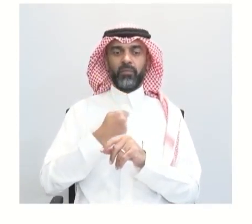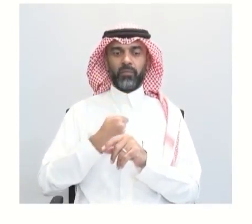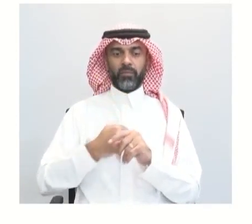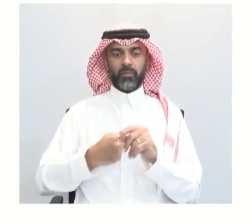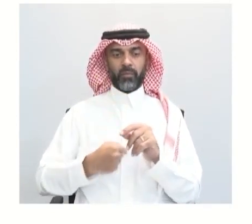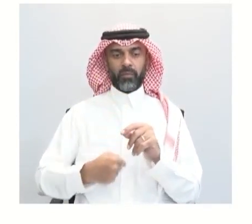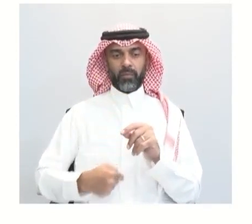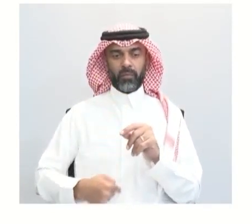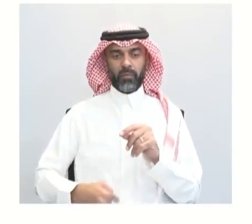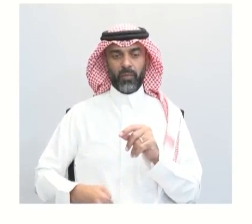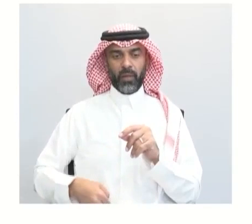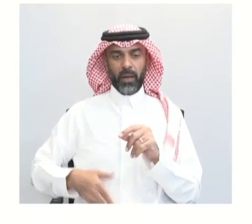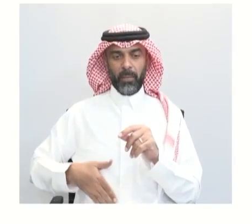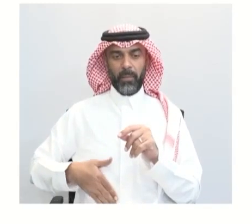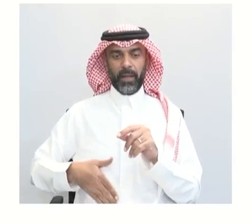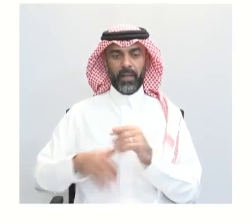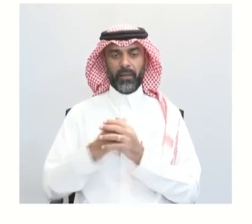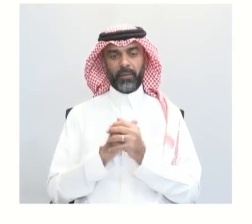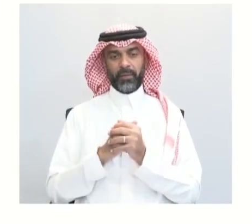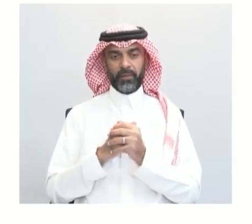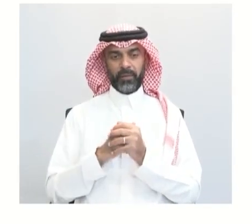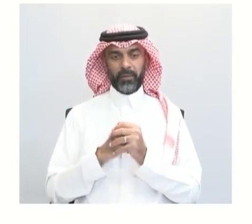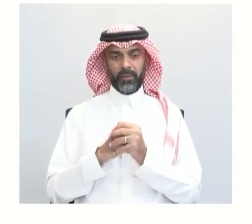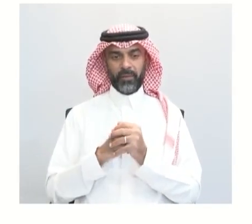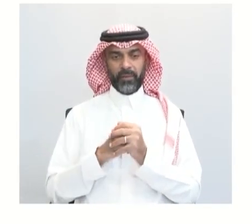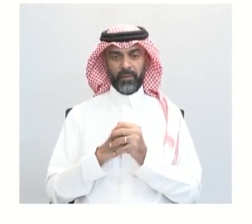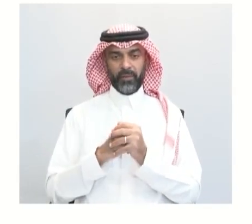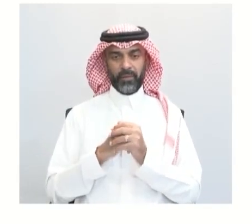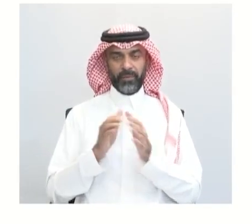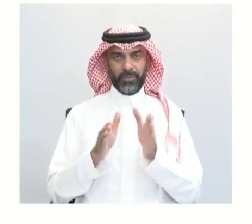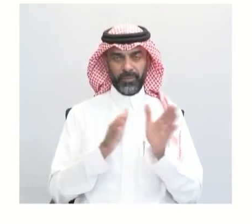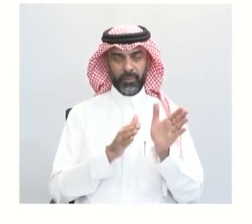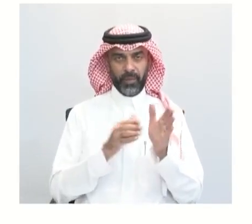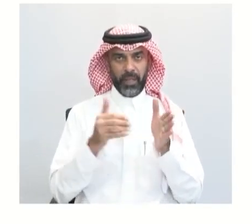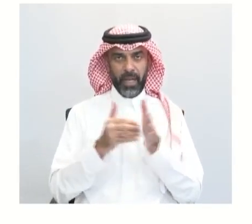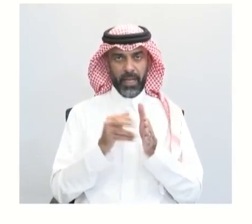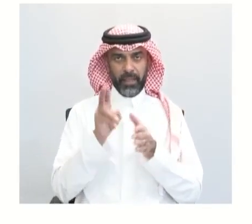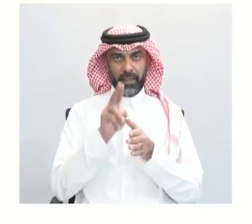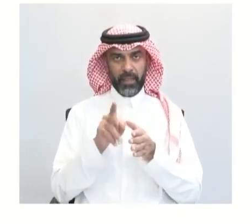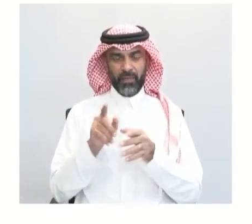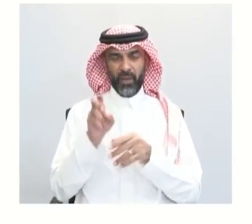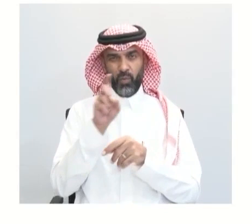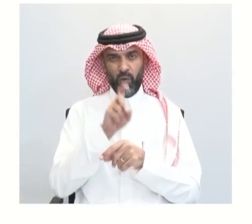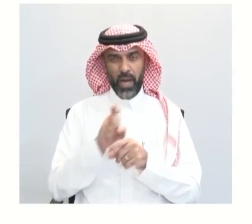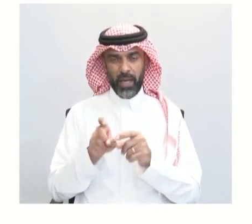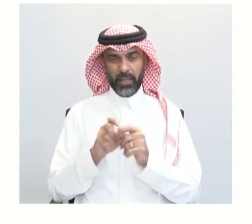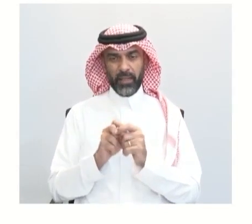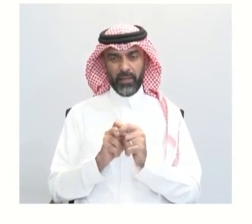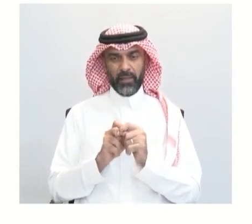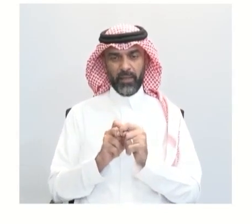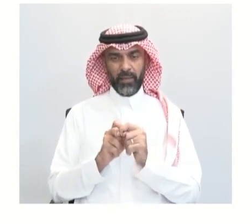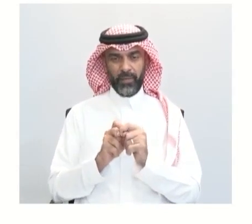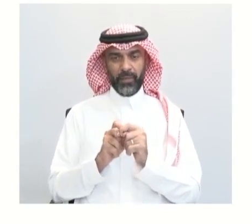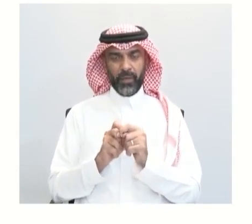والمري وصلت الى المعده في نهايه الدرس لدينا مناقشه بسيطه في